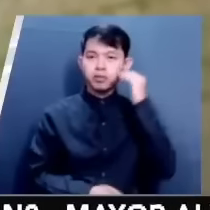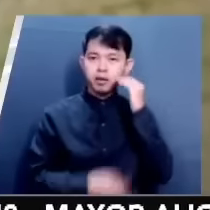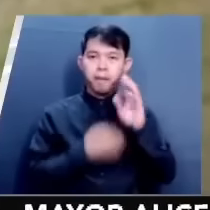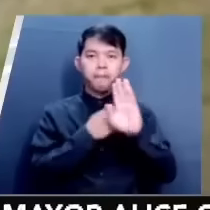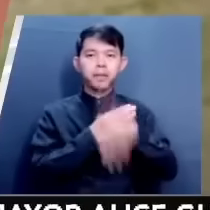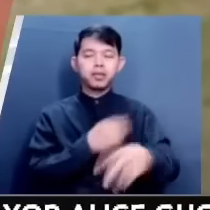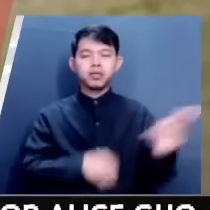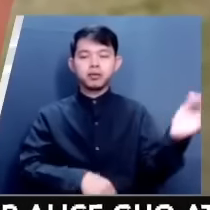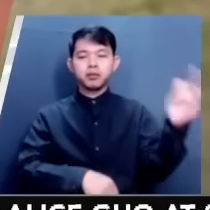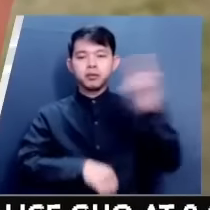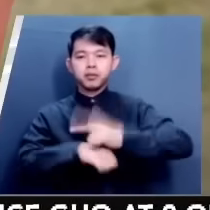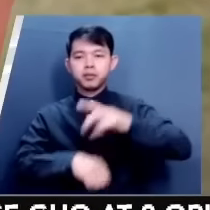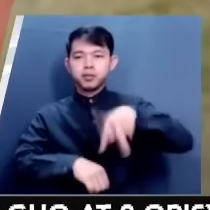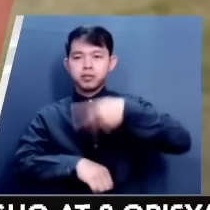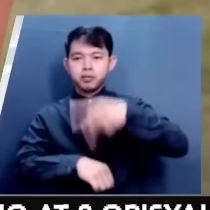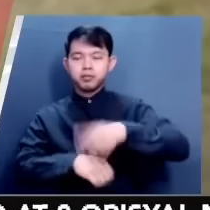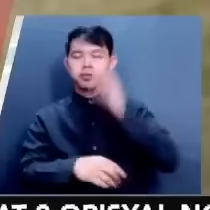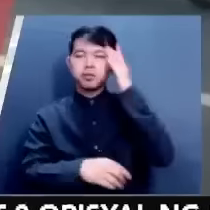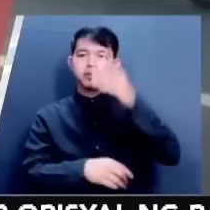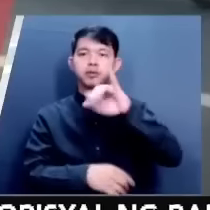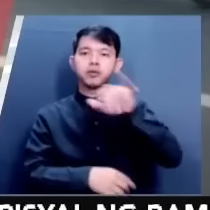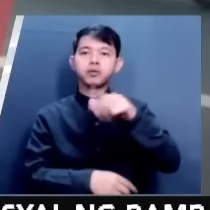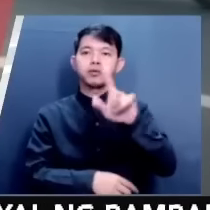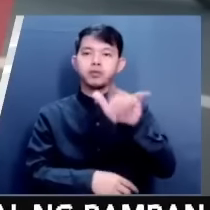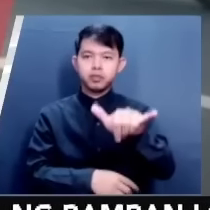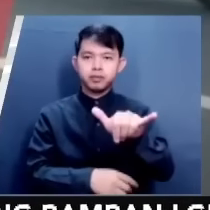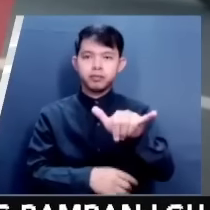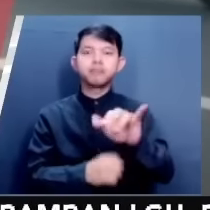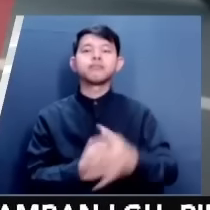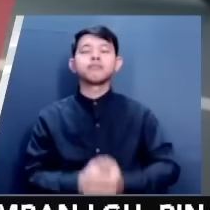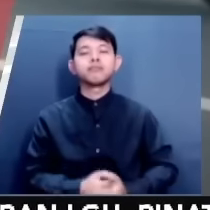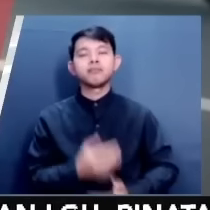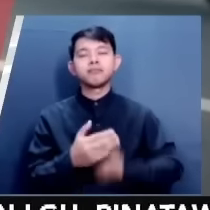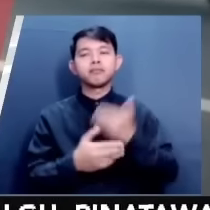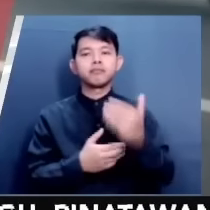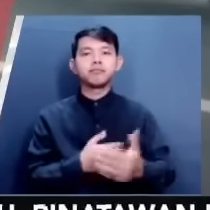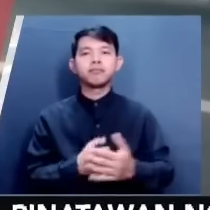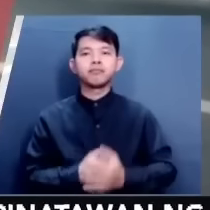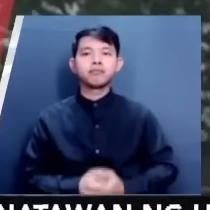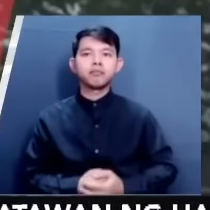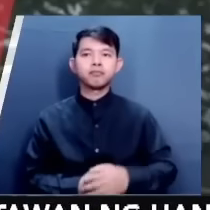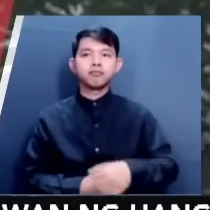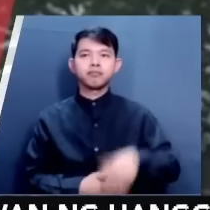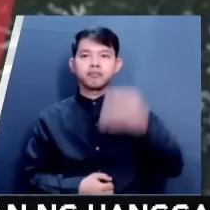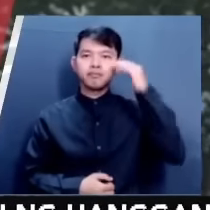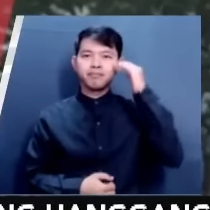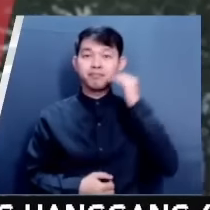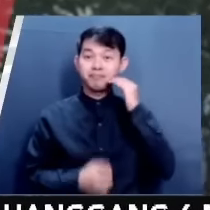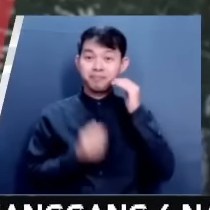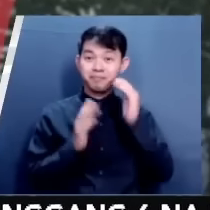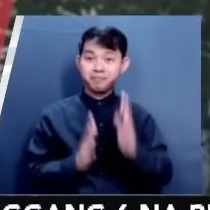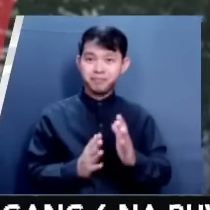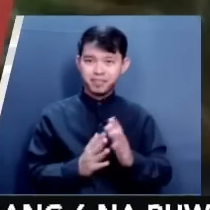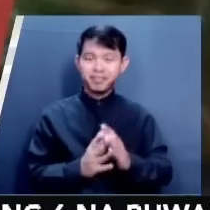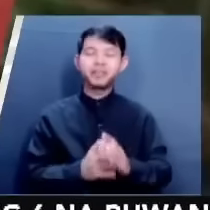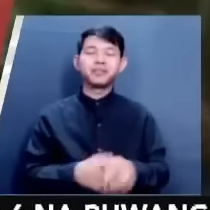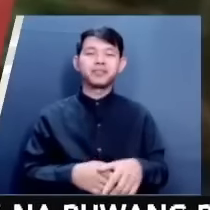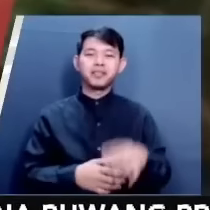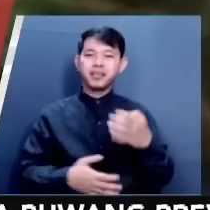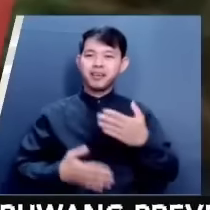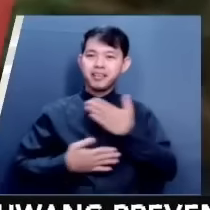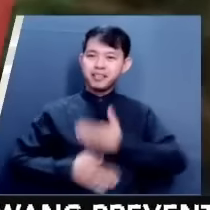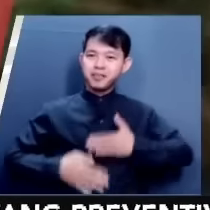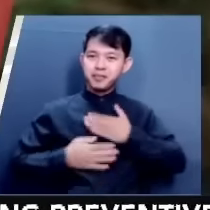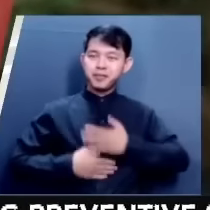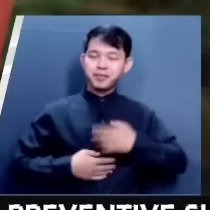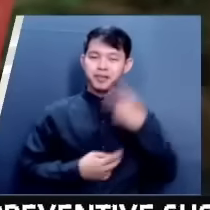At South Korean opa na si Ahn Buhyeon enjoy sa pamamasyal sa Maynila. Napapanood si Buhyeon sa K-drama